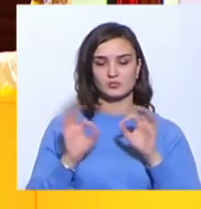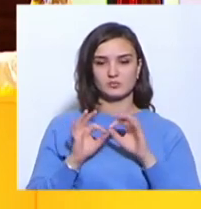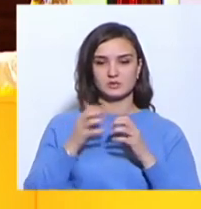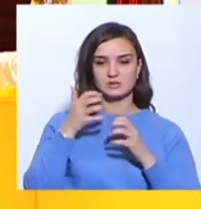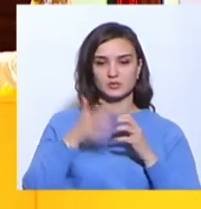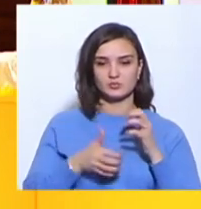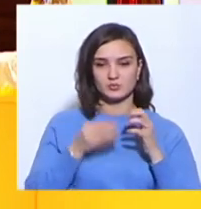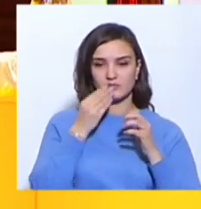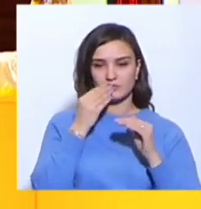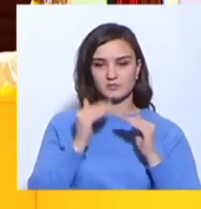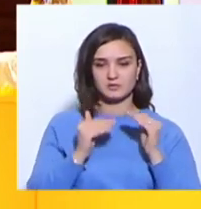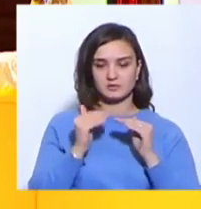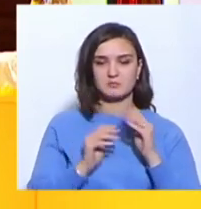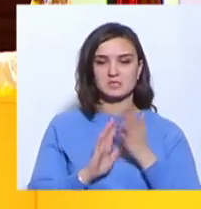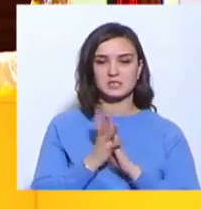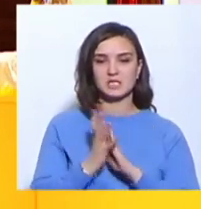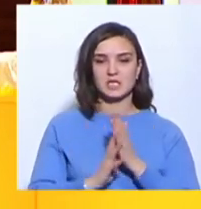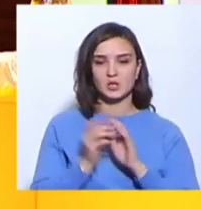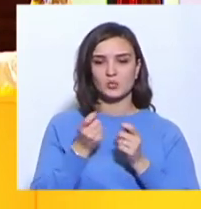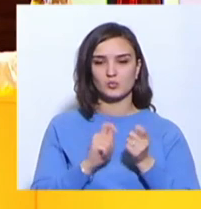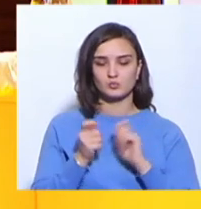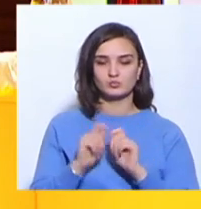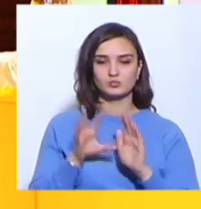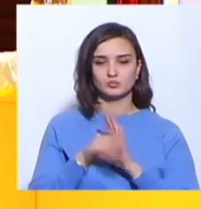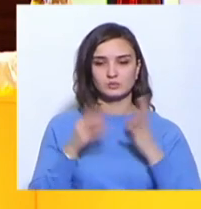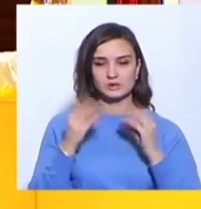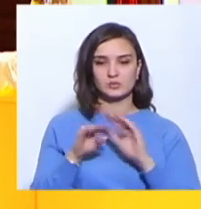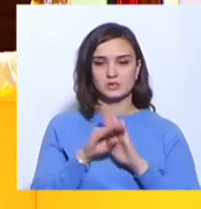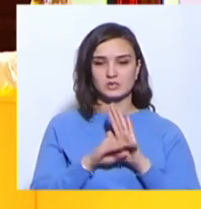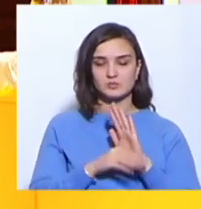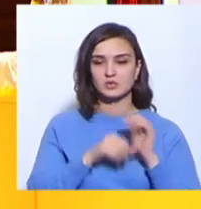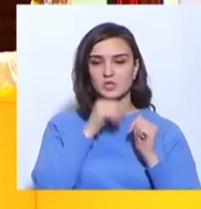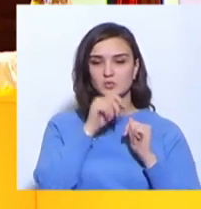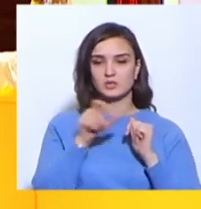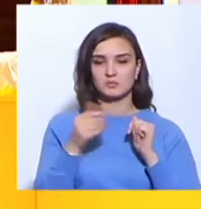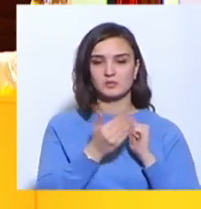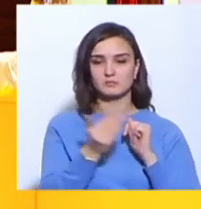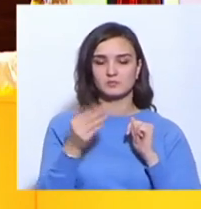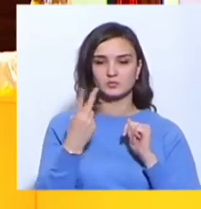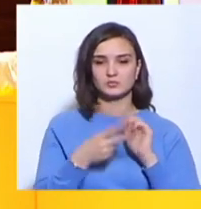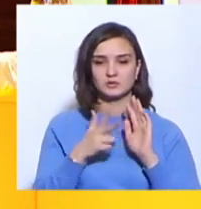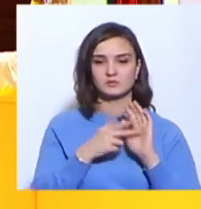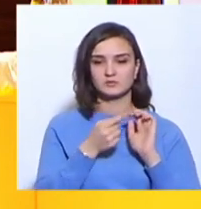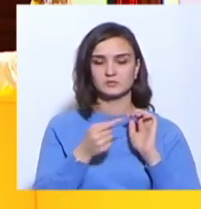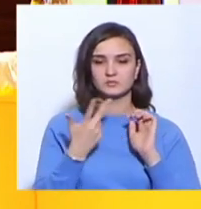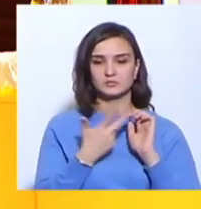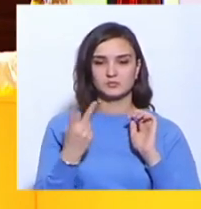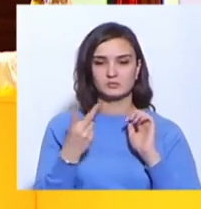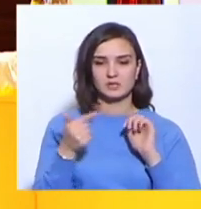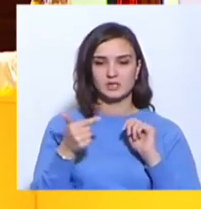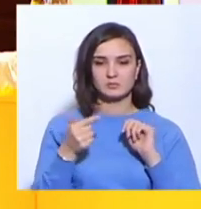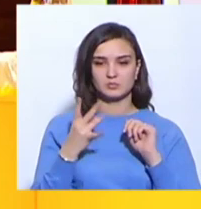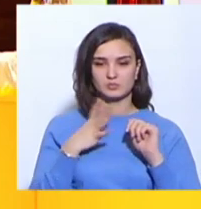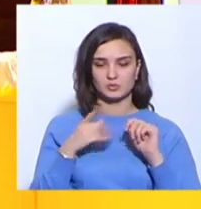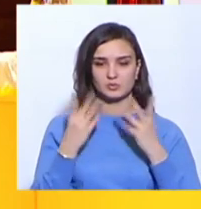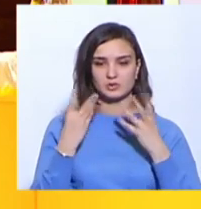დაბალანსებულ კვებაზე, მცენარეული ბოჭკოს შემცველობა დღიურ რაციონში ზრდასრული ადამიანებისათვის 28-დან 32 გრამამდე უნდა